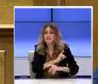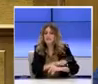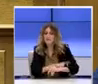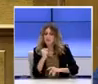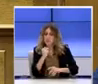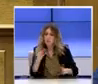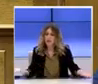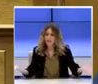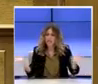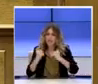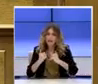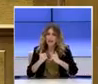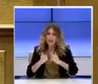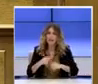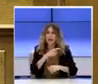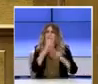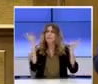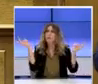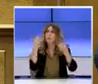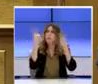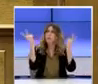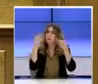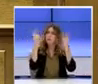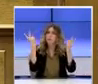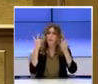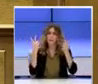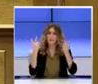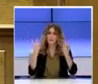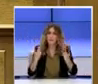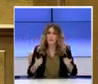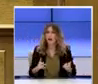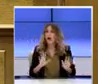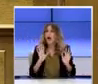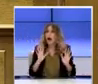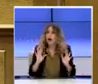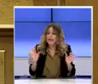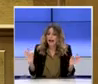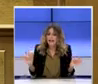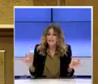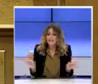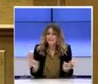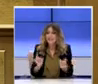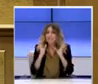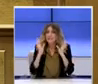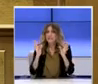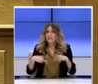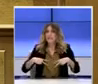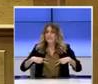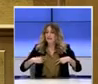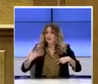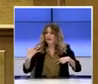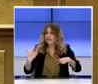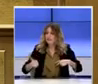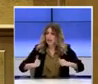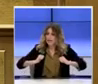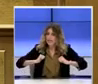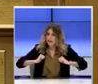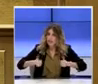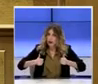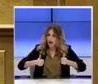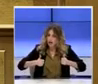Όταν όμως κανείς επιμένει στο λάθος, όταν αρνείται να ακούσει, να δει, να συνομιλήσει, να κατανοήσει, τότε επιμονή στο λάθος είναι